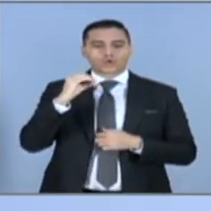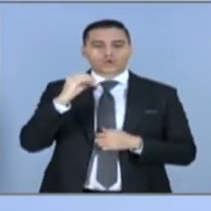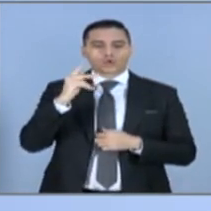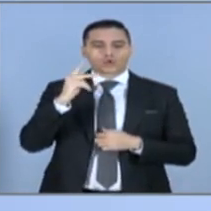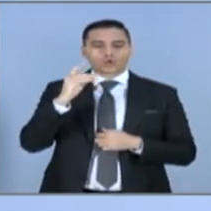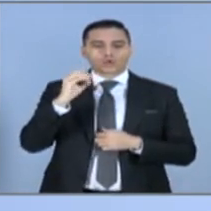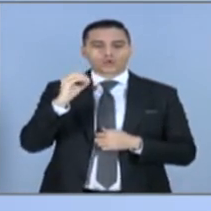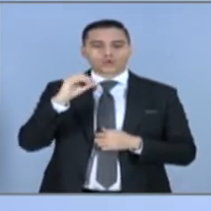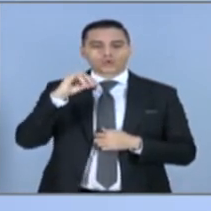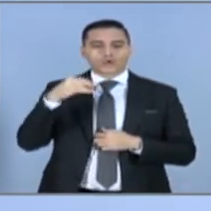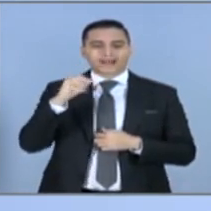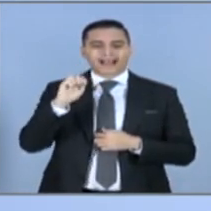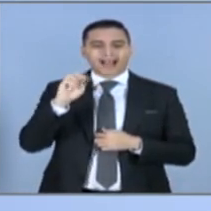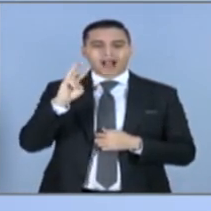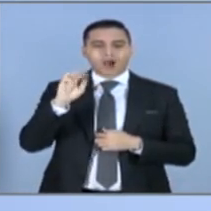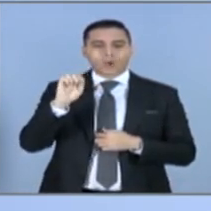تأسست